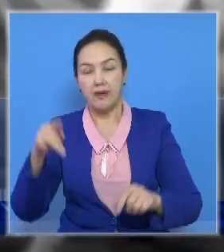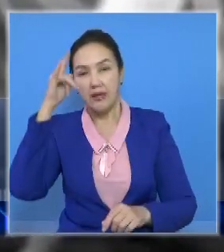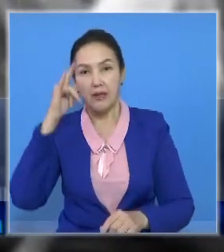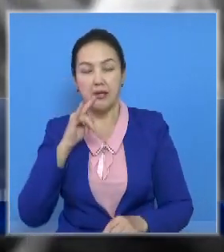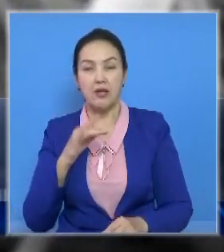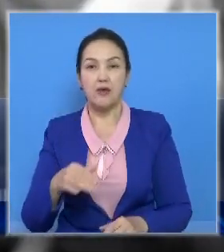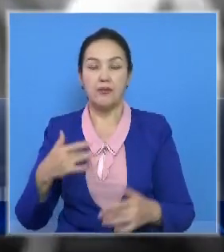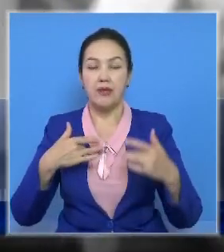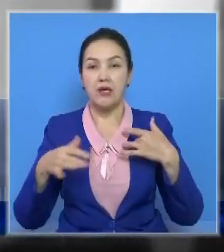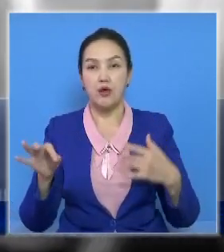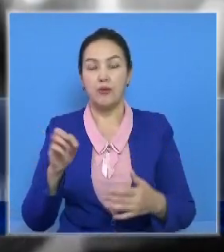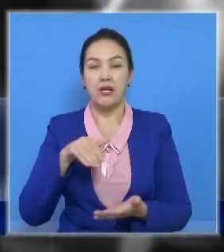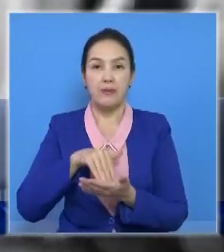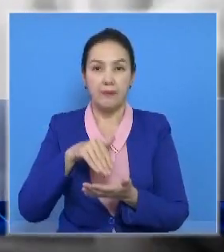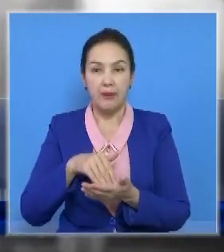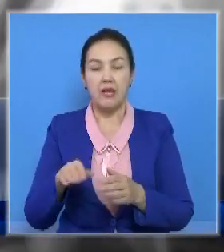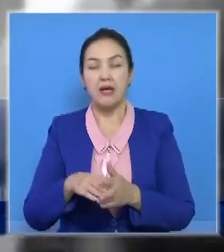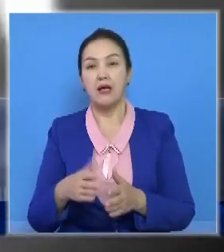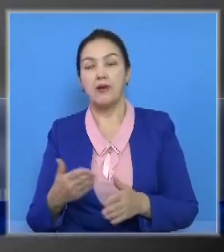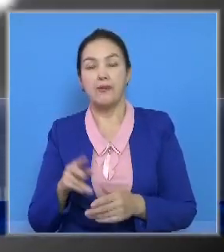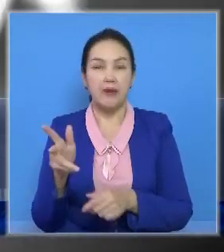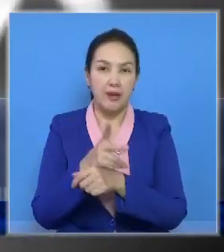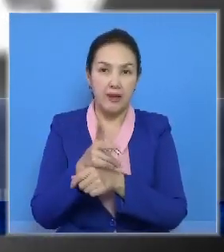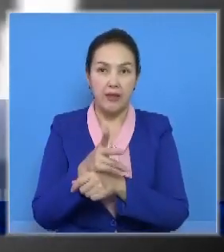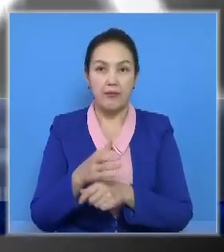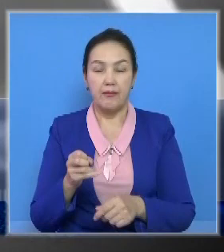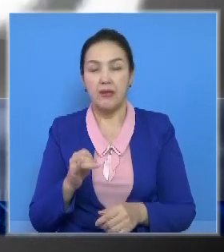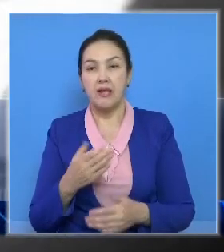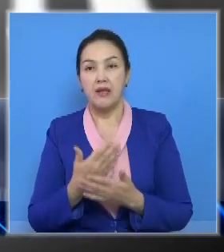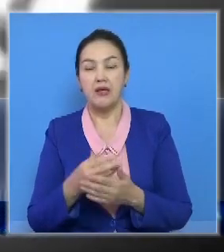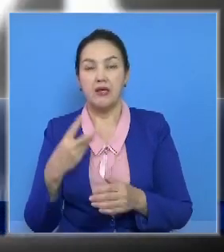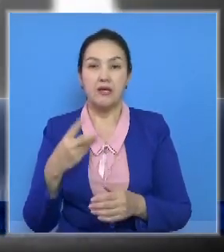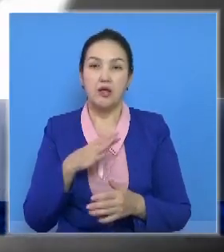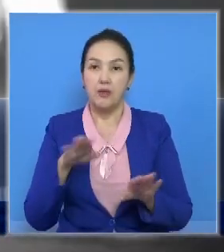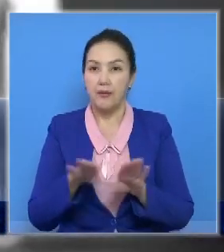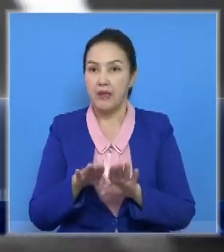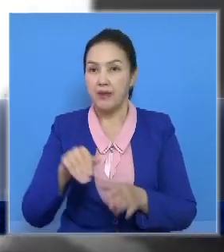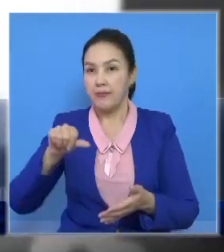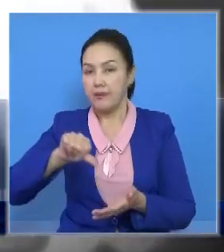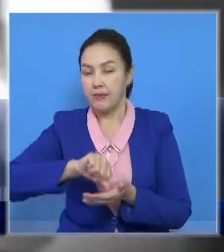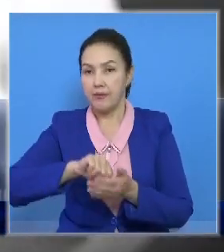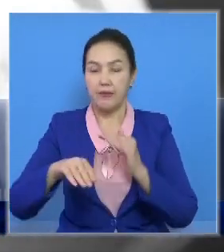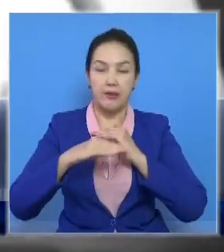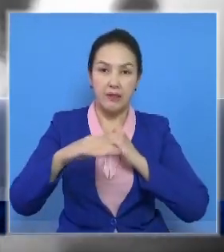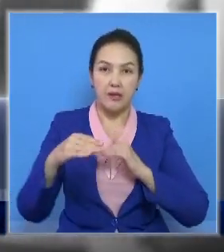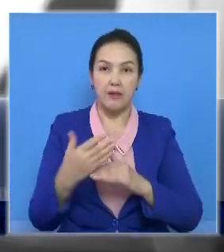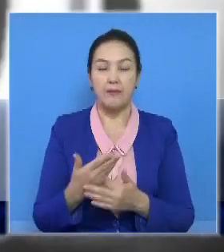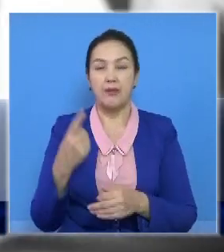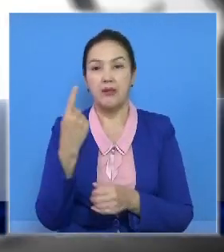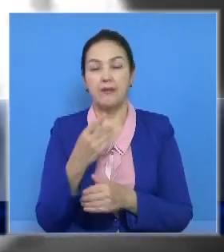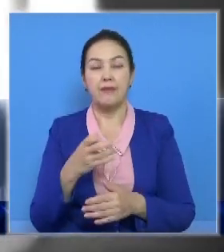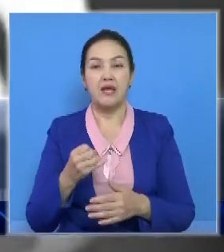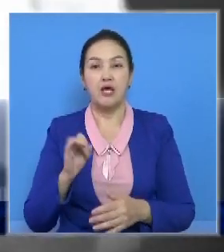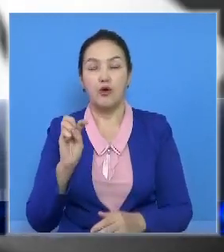Казахстанской академии театра, оперы и балета. Снималась в кино, исполняла роли примерно в 20 кинофильмах. Выступала на сцене оперного театра в одном